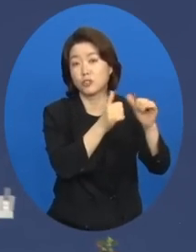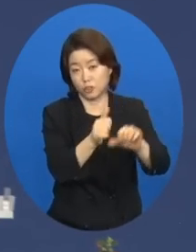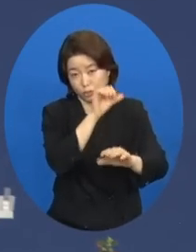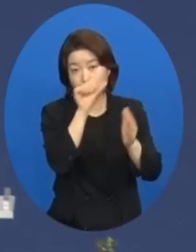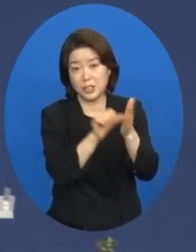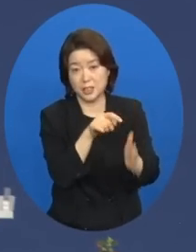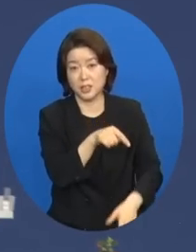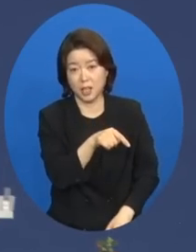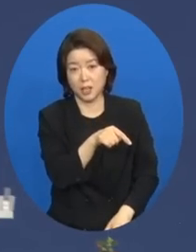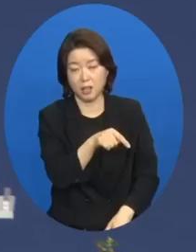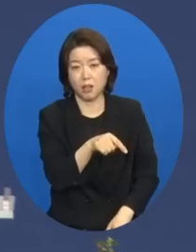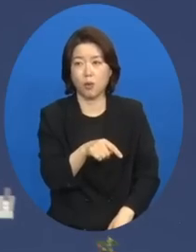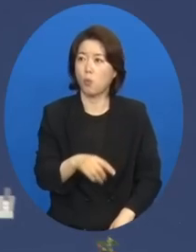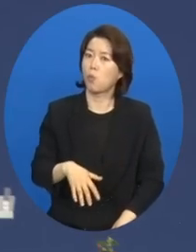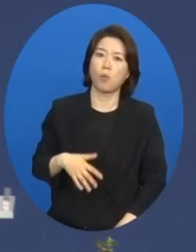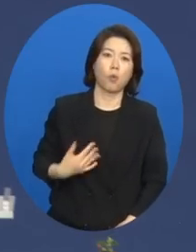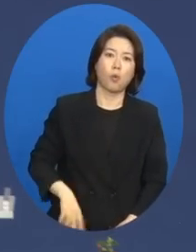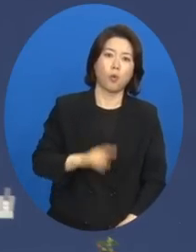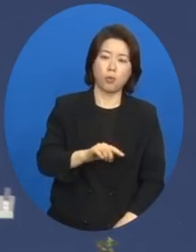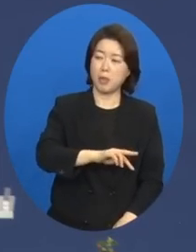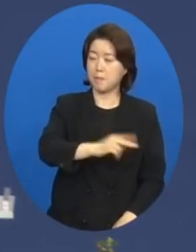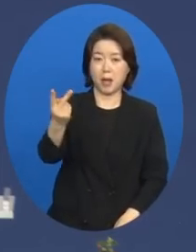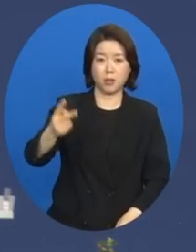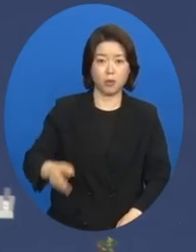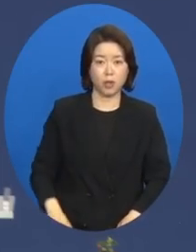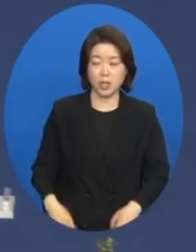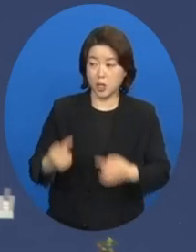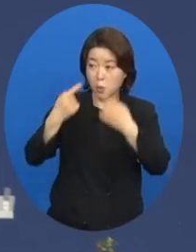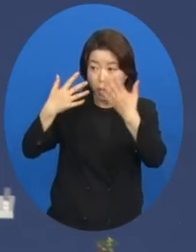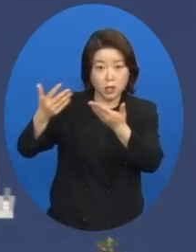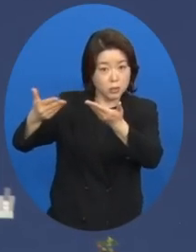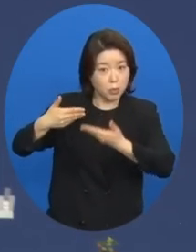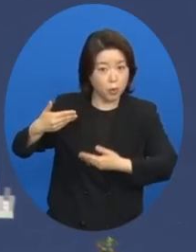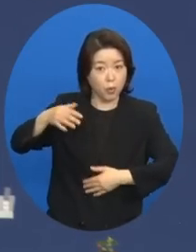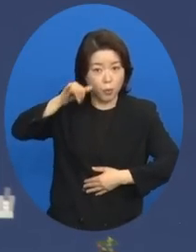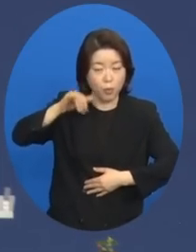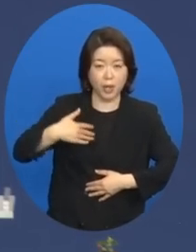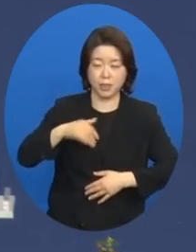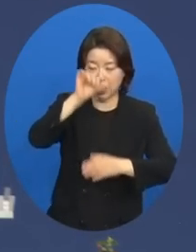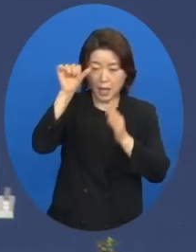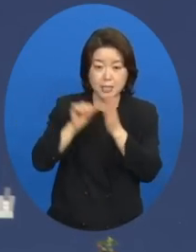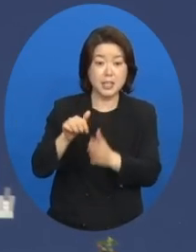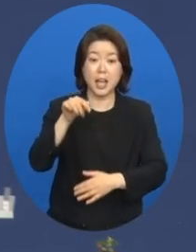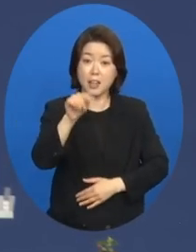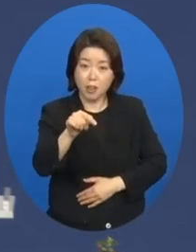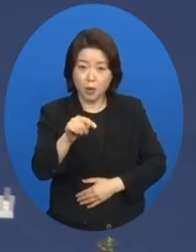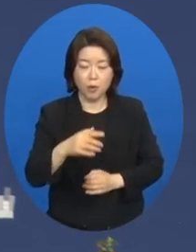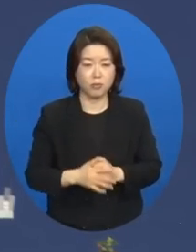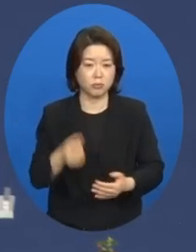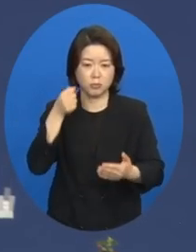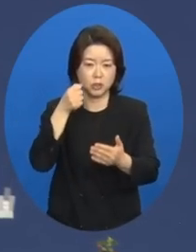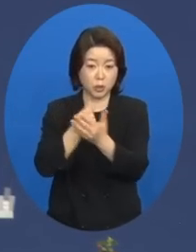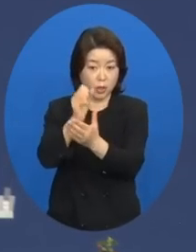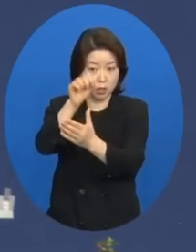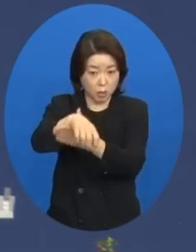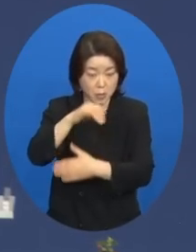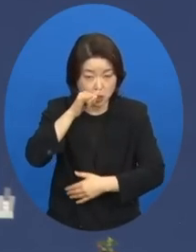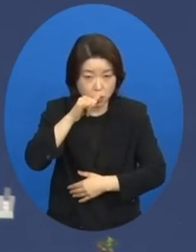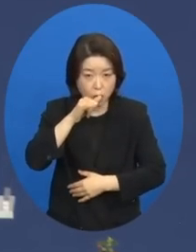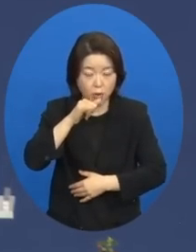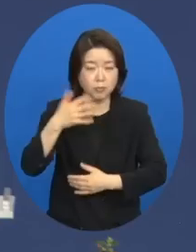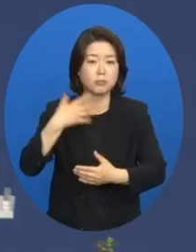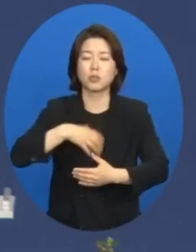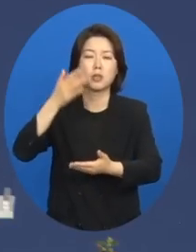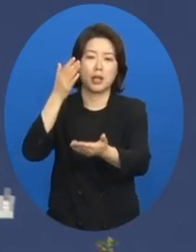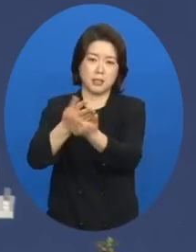인생인데 세상에 아니 이것만 확실하게 보장이 돼 있다면 내 인생은 너의 인생에 정해진 열매? 걱정하지